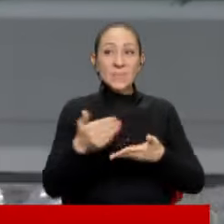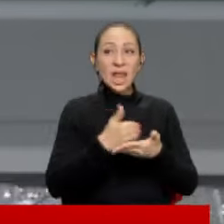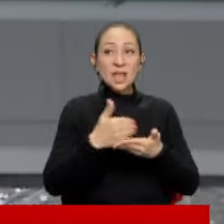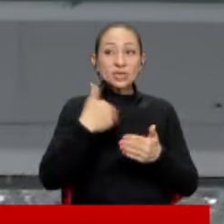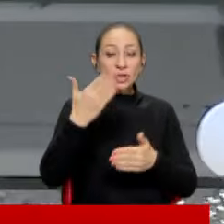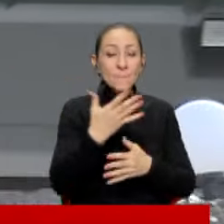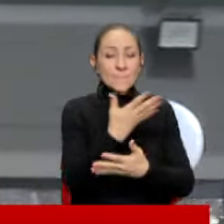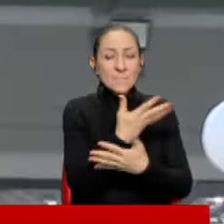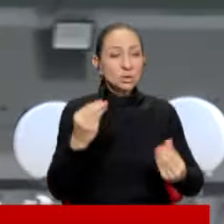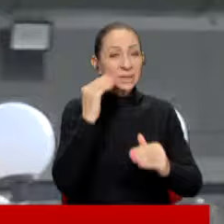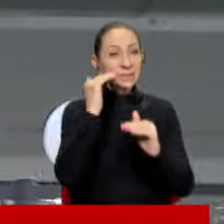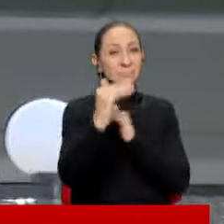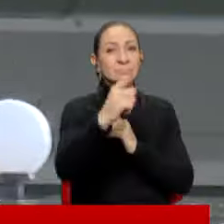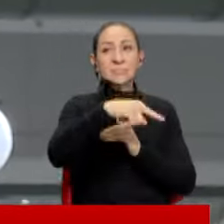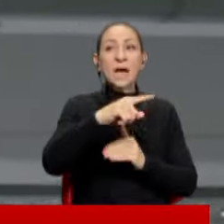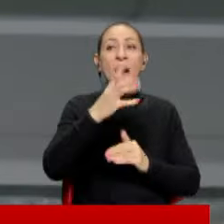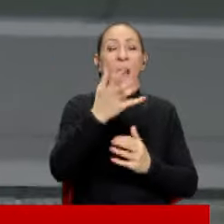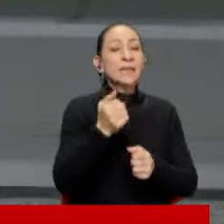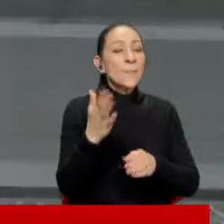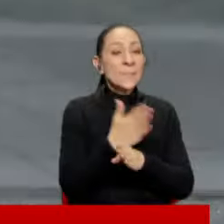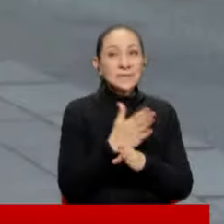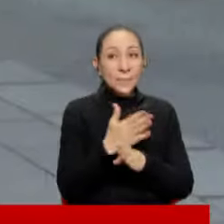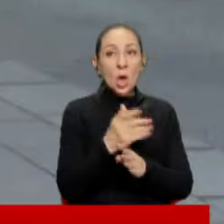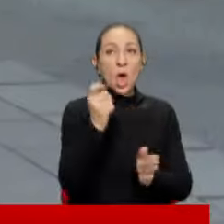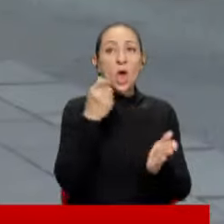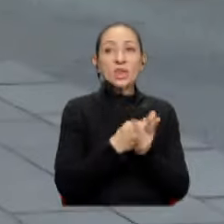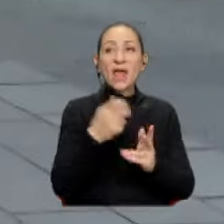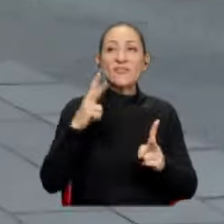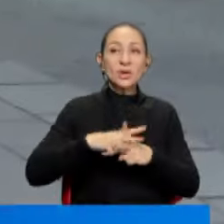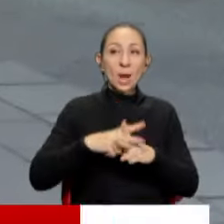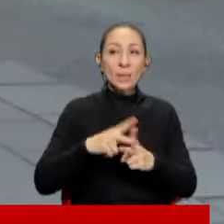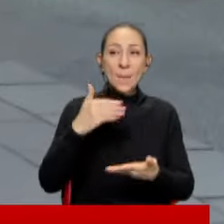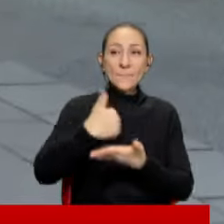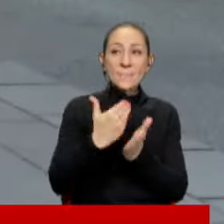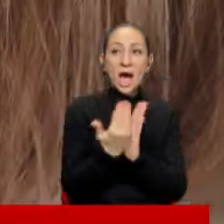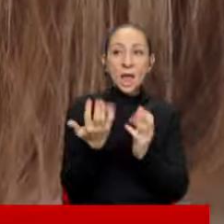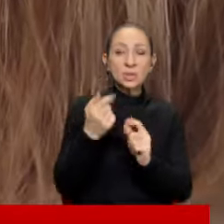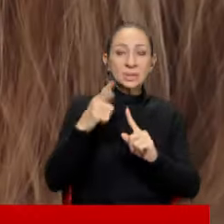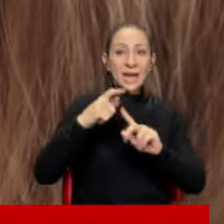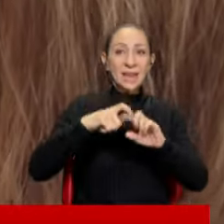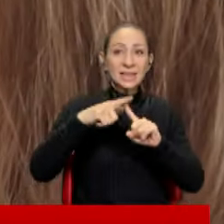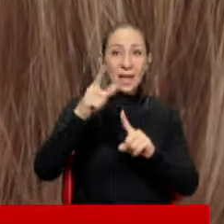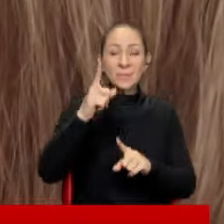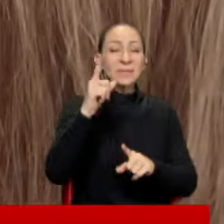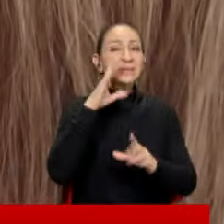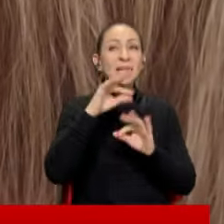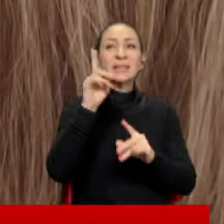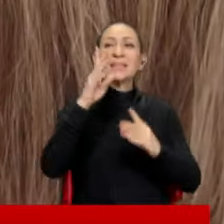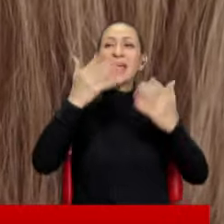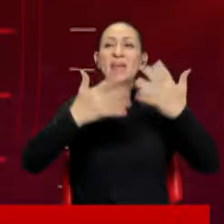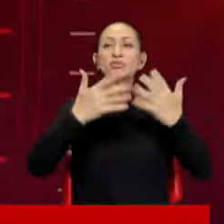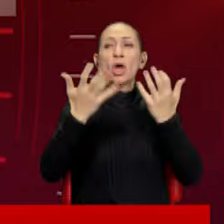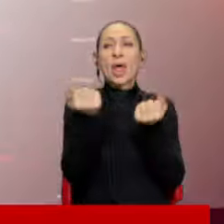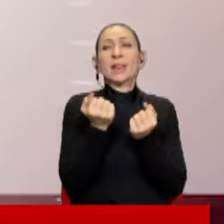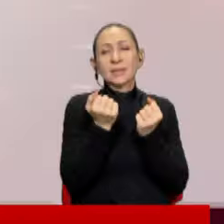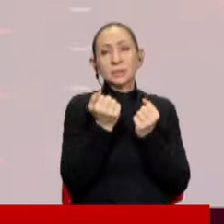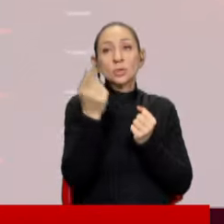dışında milyonlarca vatandaşın aldığı ürünlerden, ödenen faturalardan pay alıyor TRT. Bir vatandaş evin aldığı